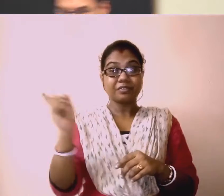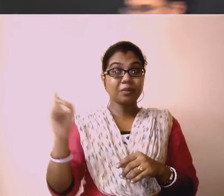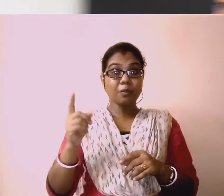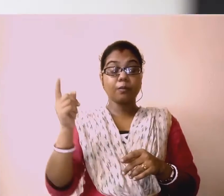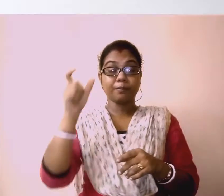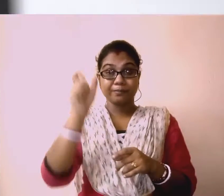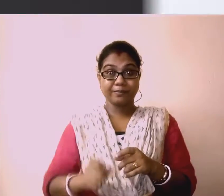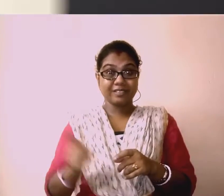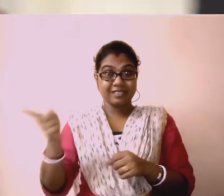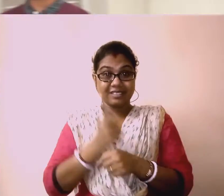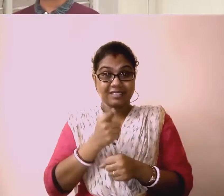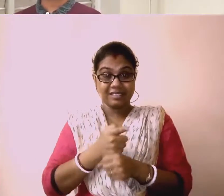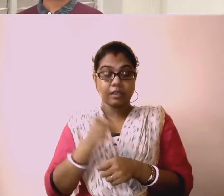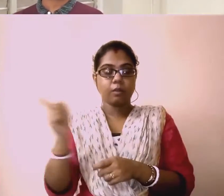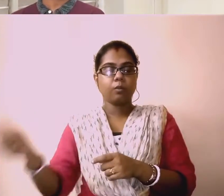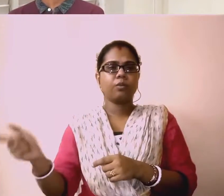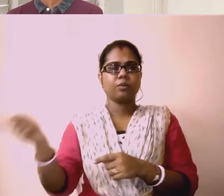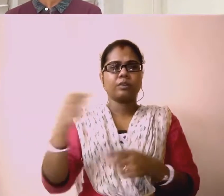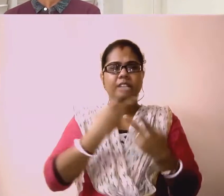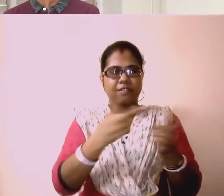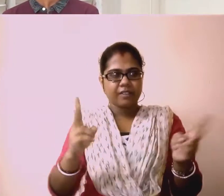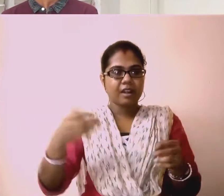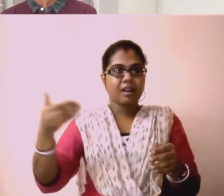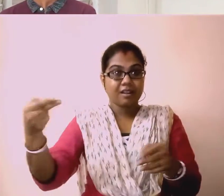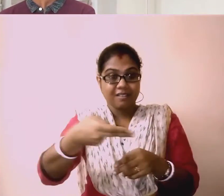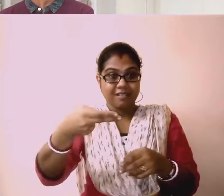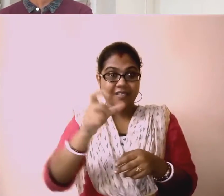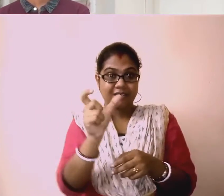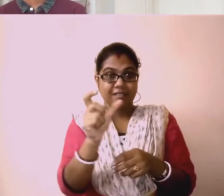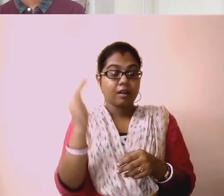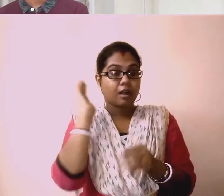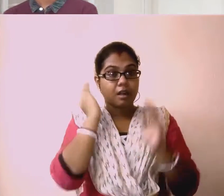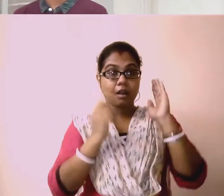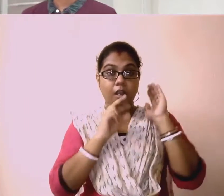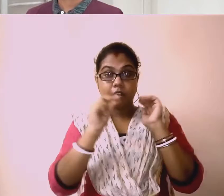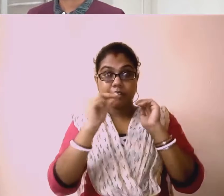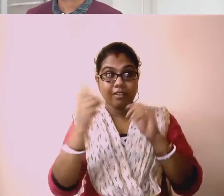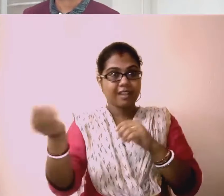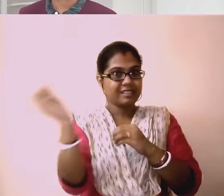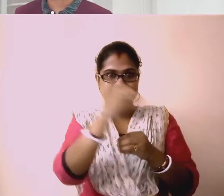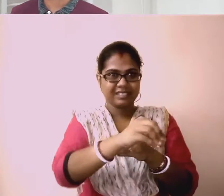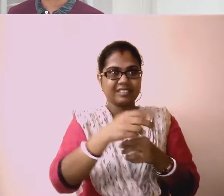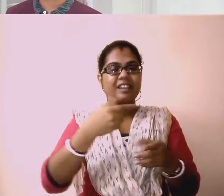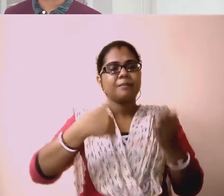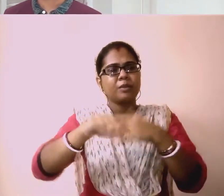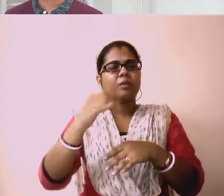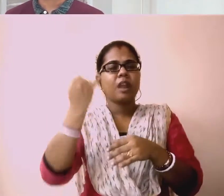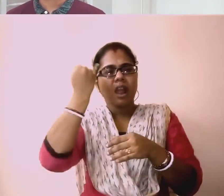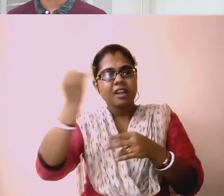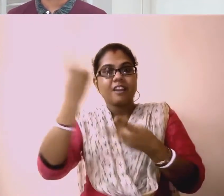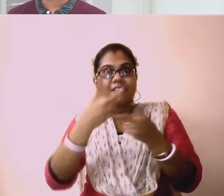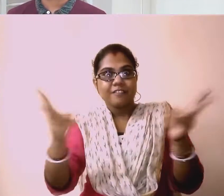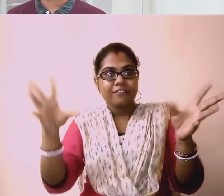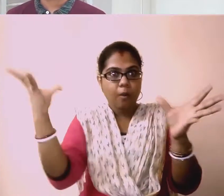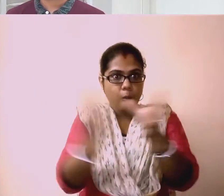सर ने ये बोला कि जब हम सर की जो ऑडियो क्लिप्स हैं उससे शायद आपको कुछ बेनिफिट दिखा होगा। सर चाहते हैं कि